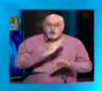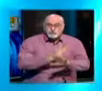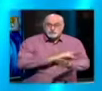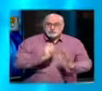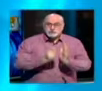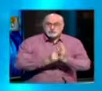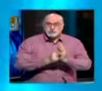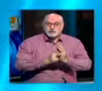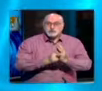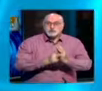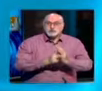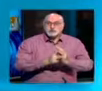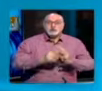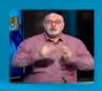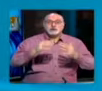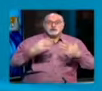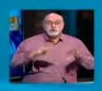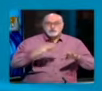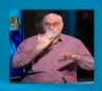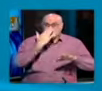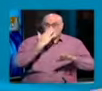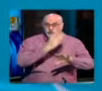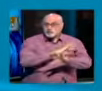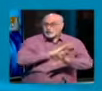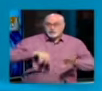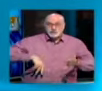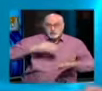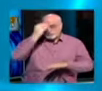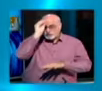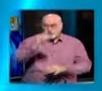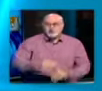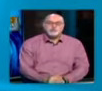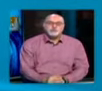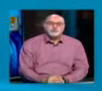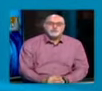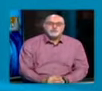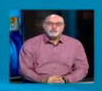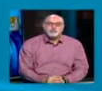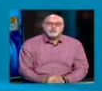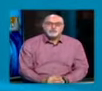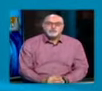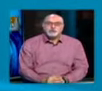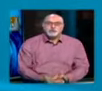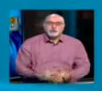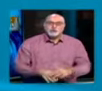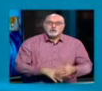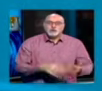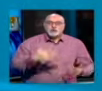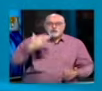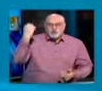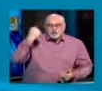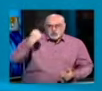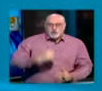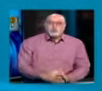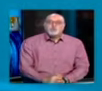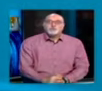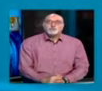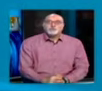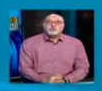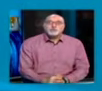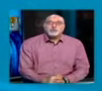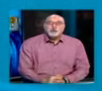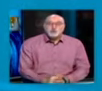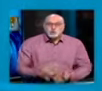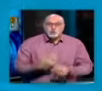تاريخ 19 فيفري كآخر أجل. وفي ملف الصحراء الغربية، توجه